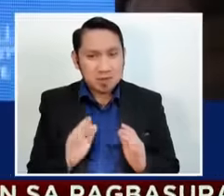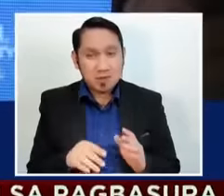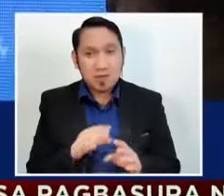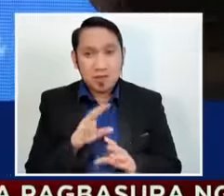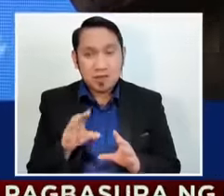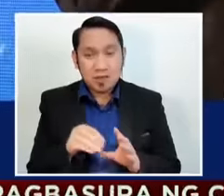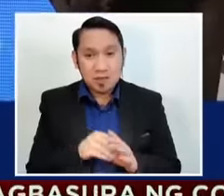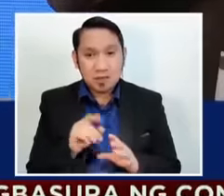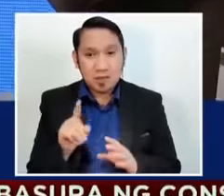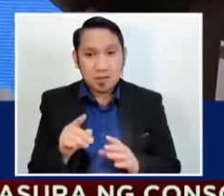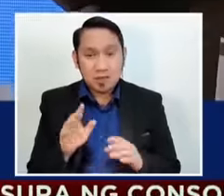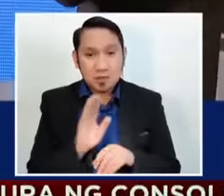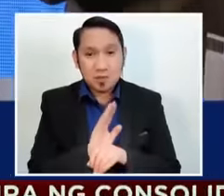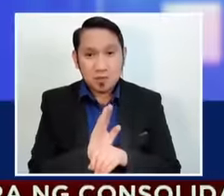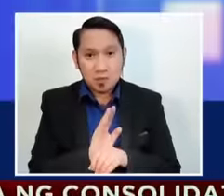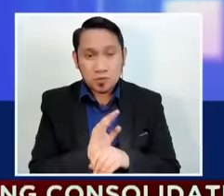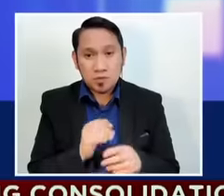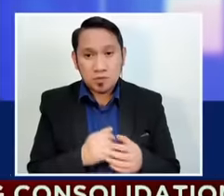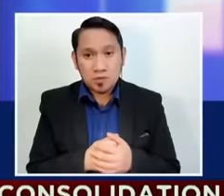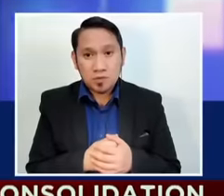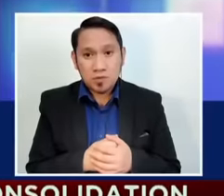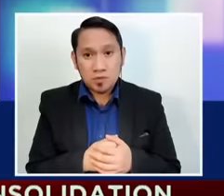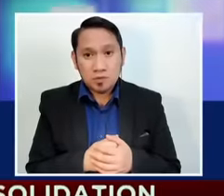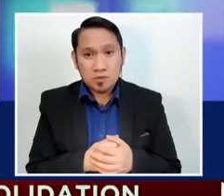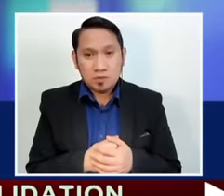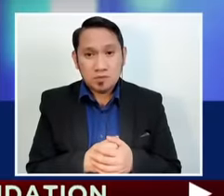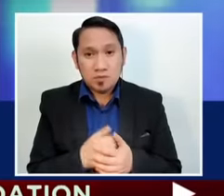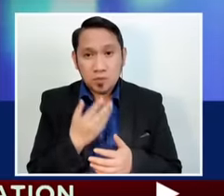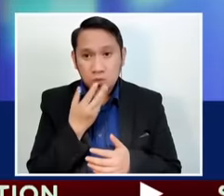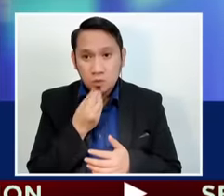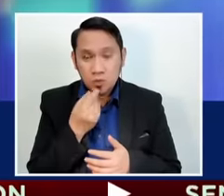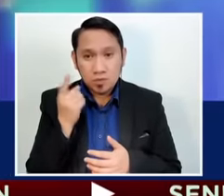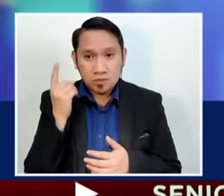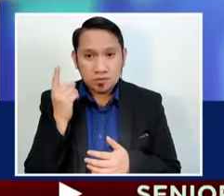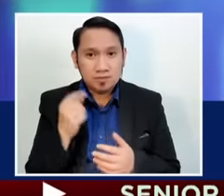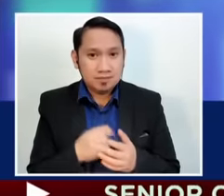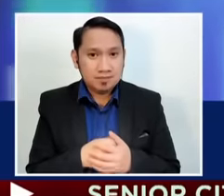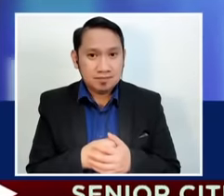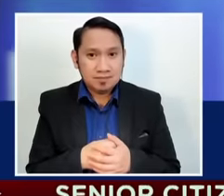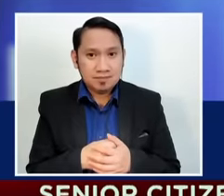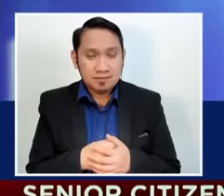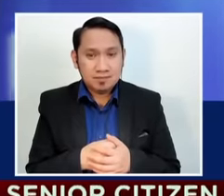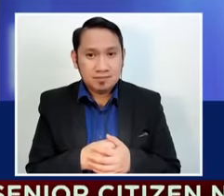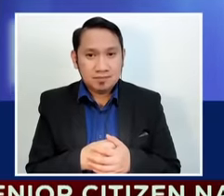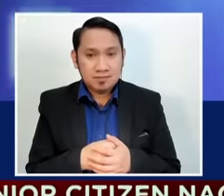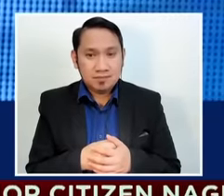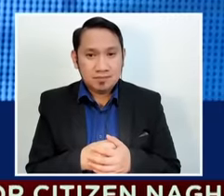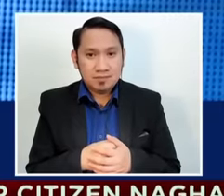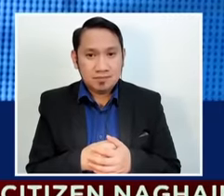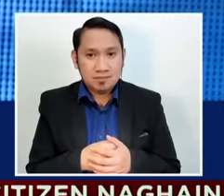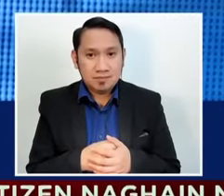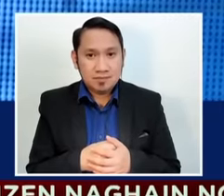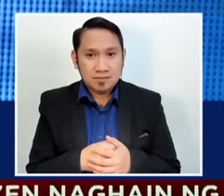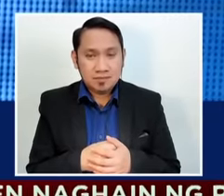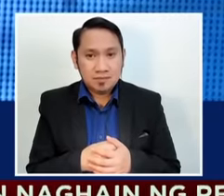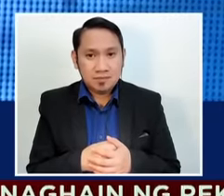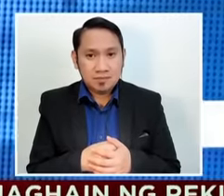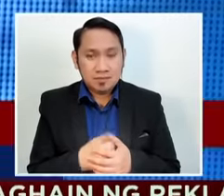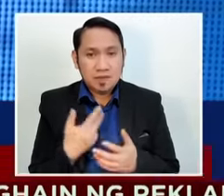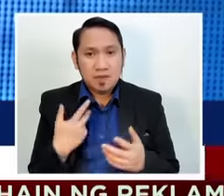sa upcoming movie na Grand Theft Auto. Kasama niya sina Aquafina, John Cena at Simu Liu. I'm so